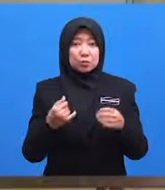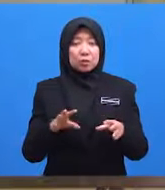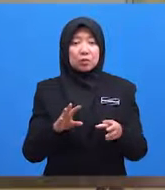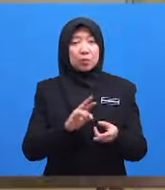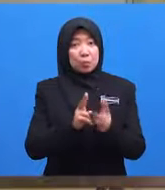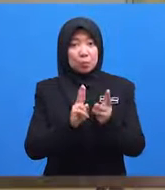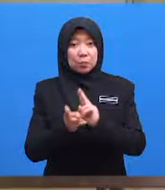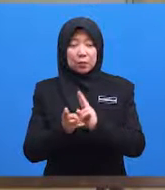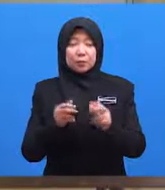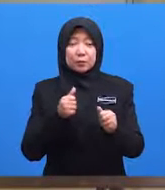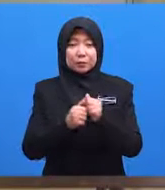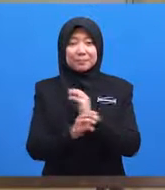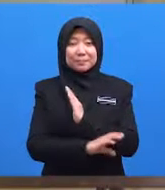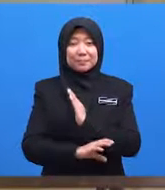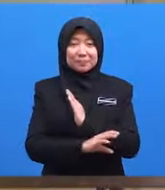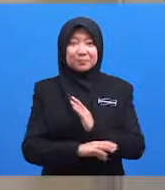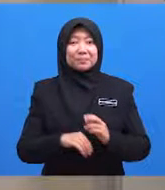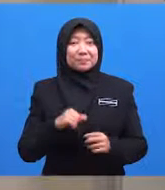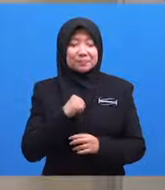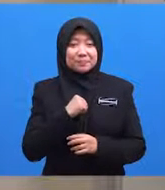mengikut negara masing-masing.